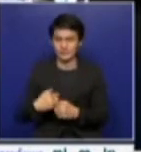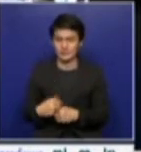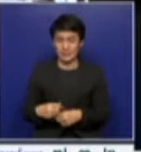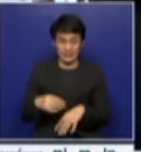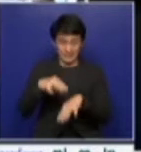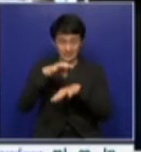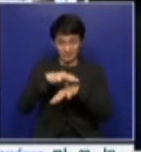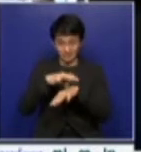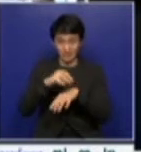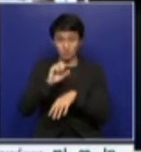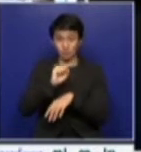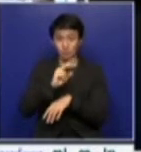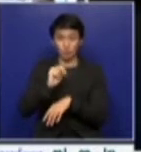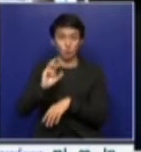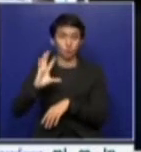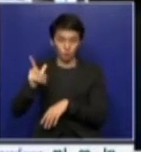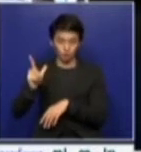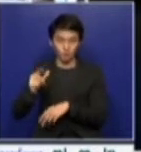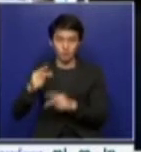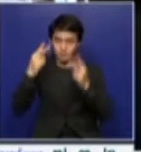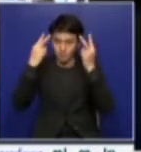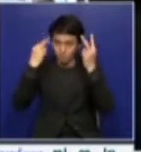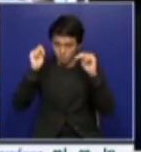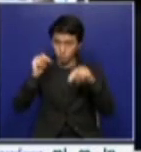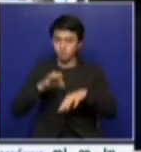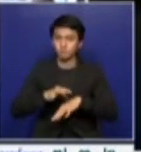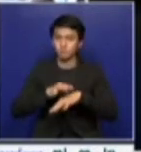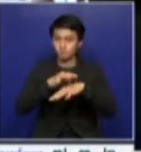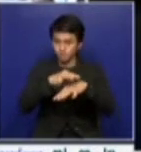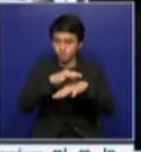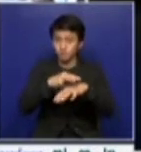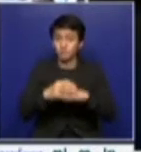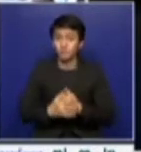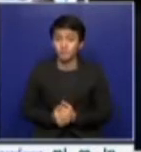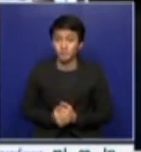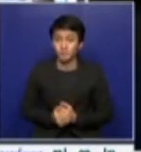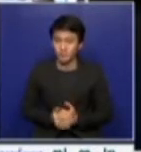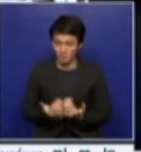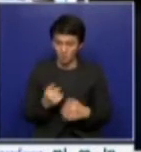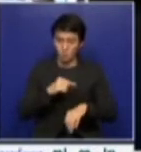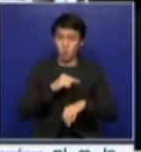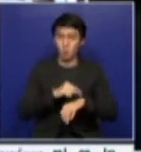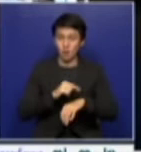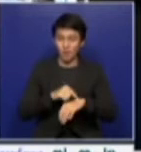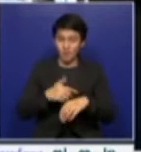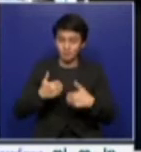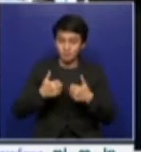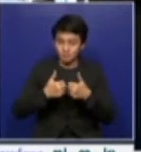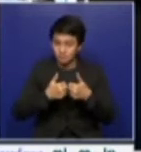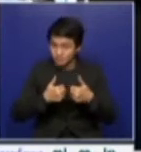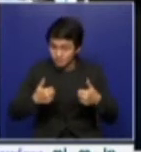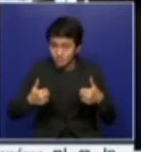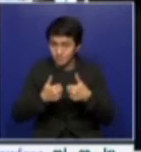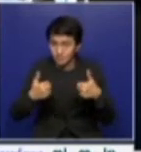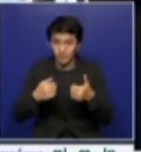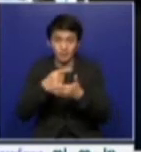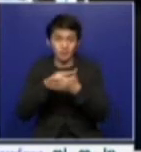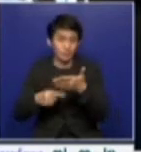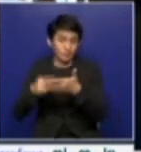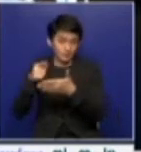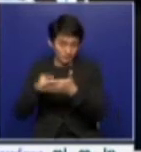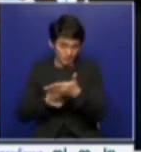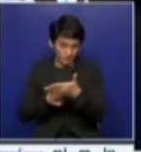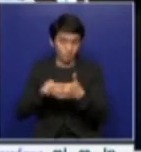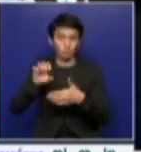นายกลมตีเองได้เป็นผู้แต่งตั้งจะได้ยืดเวลาการบังคับใช้การเลือกตั้งสมาชิกสภาผู้